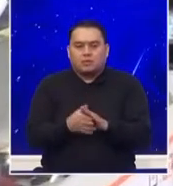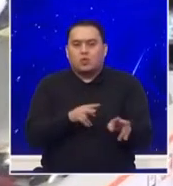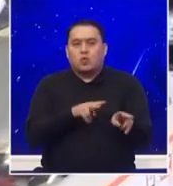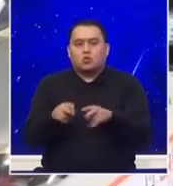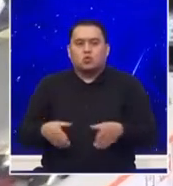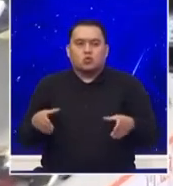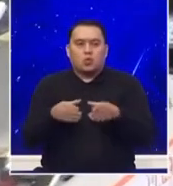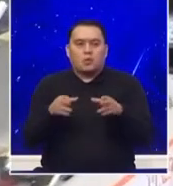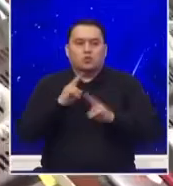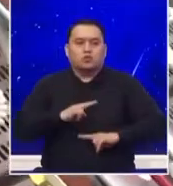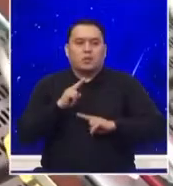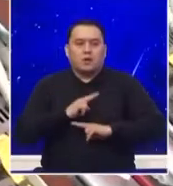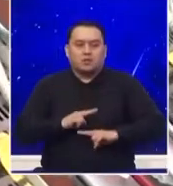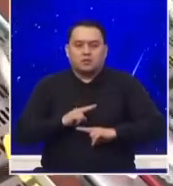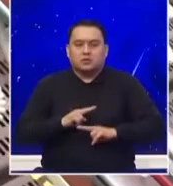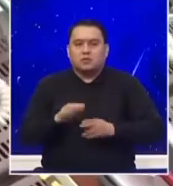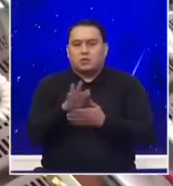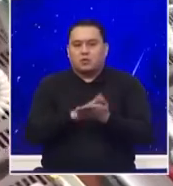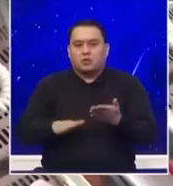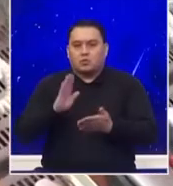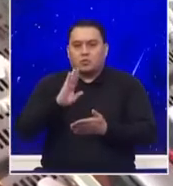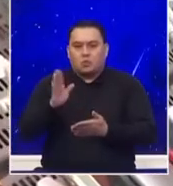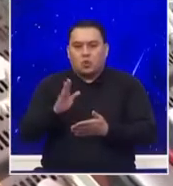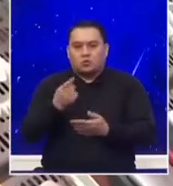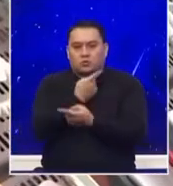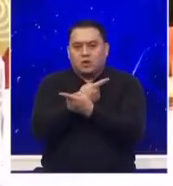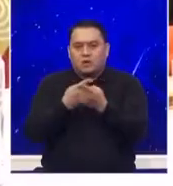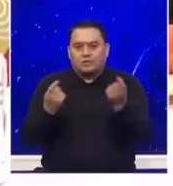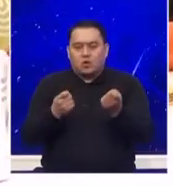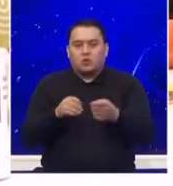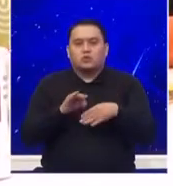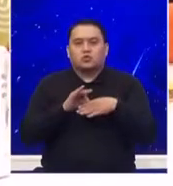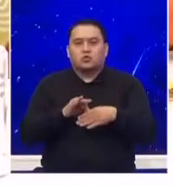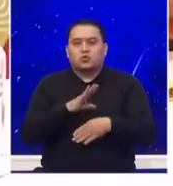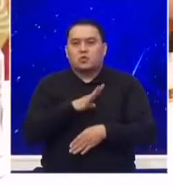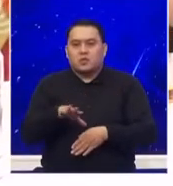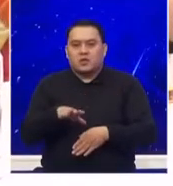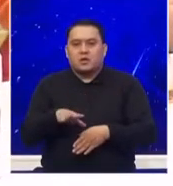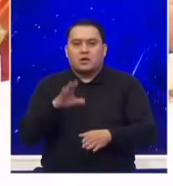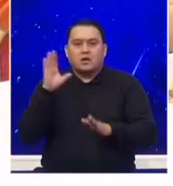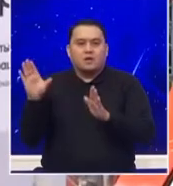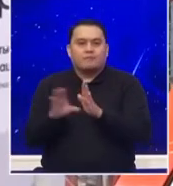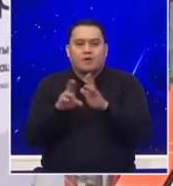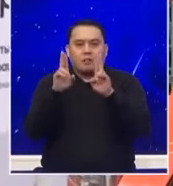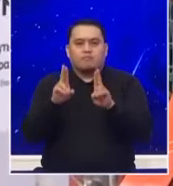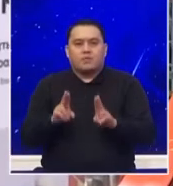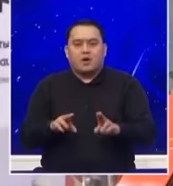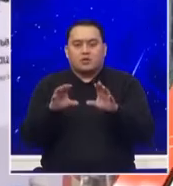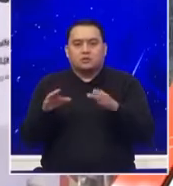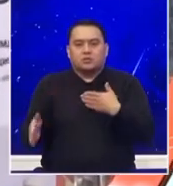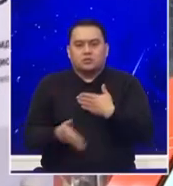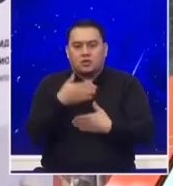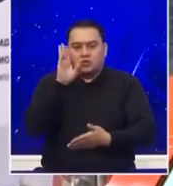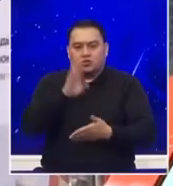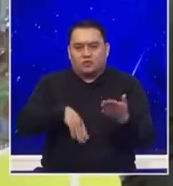Мониторингтік топтың жұмысы демалыс күндеріне дейін жалғасады. Алда мұндай ескерпе шаралар жүргізілмейді. Енді ережеге бағынбағандар заңға сәйкес